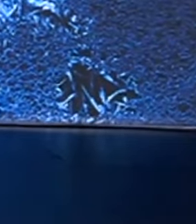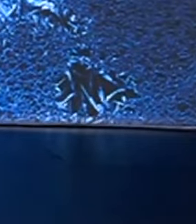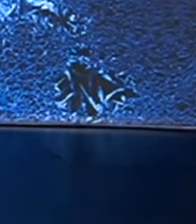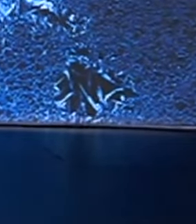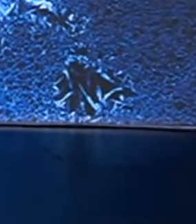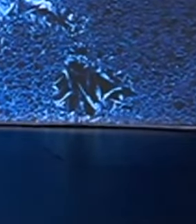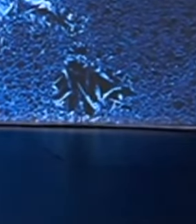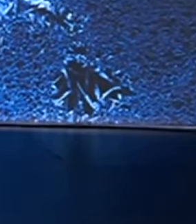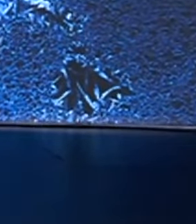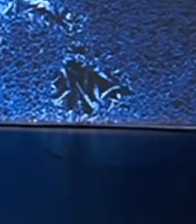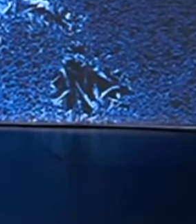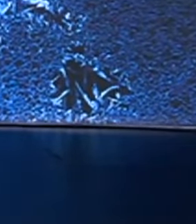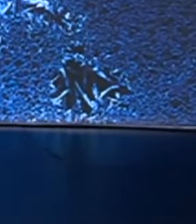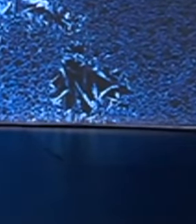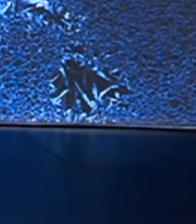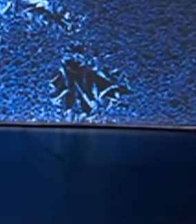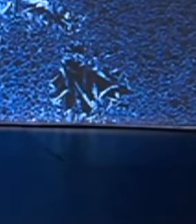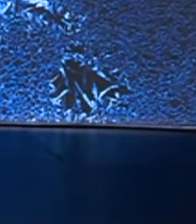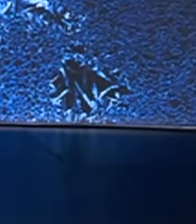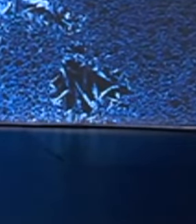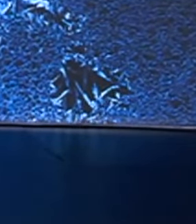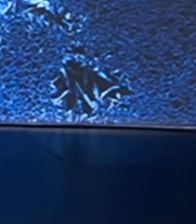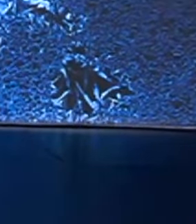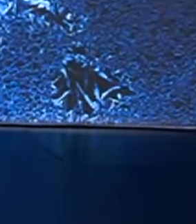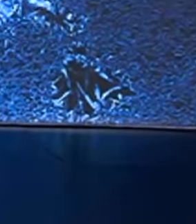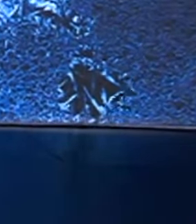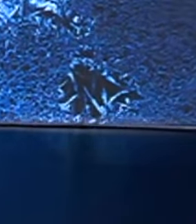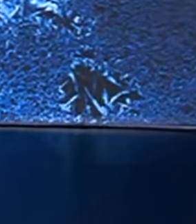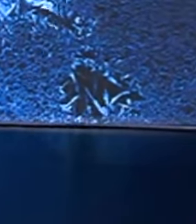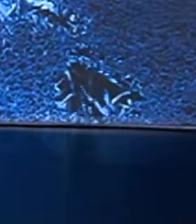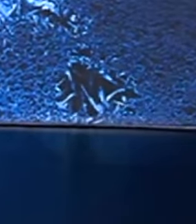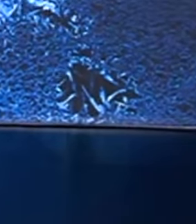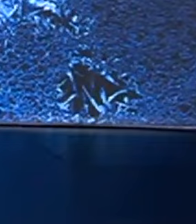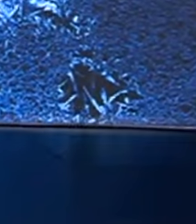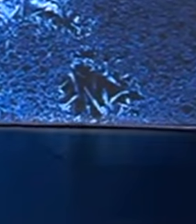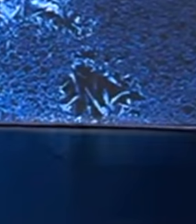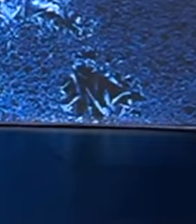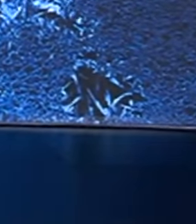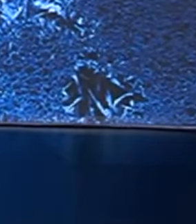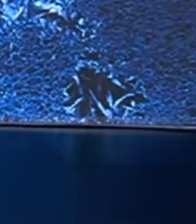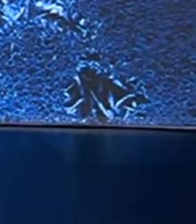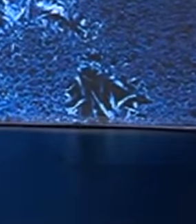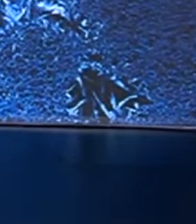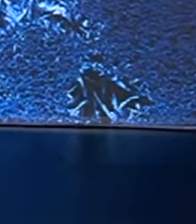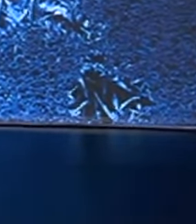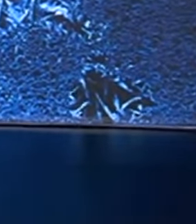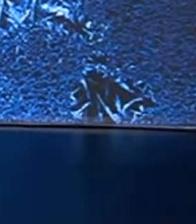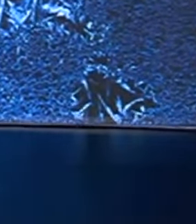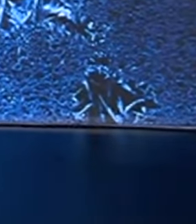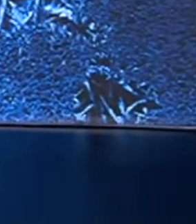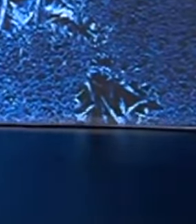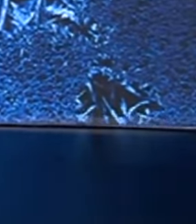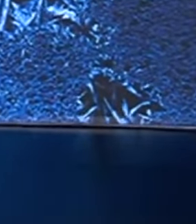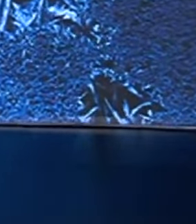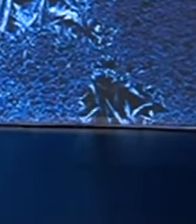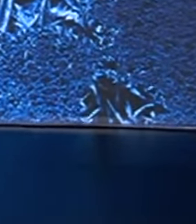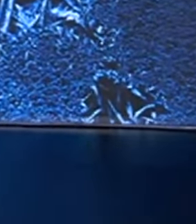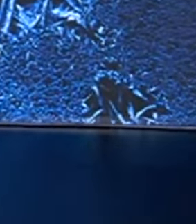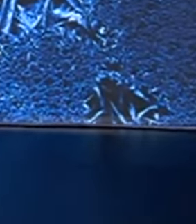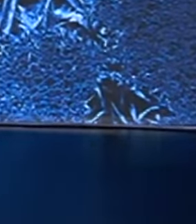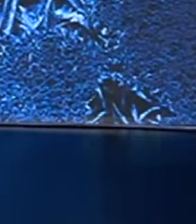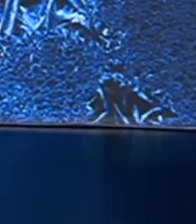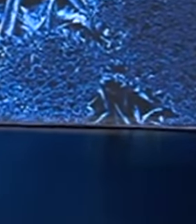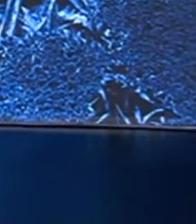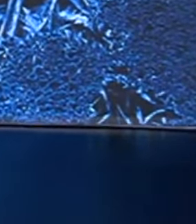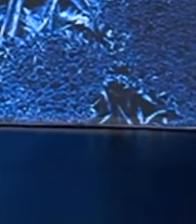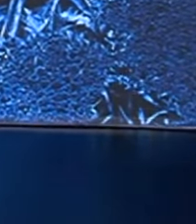минус 16-14 градус суық. Шығысқа қарай ойсақ, ауа температурасы Семей мен Өскеменде күндіз 6-4 градус